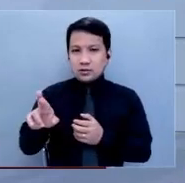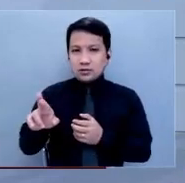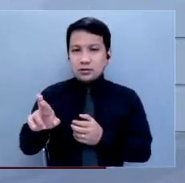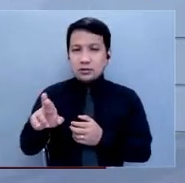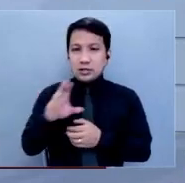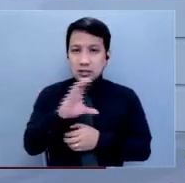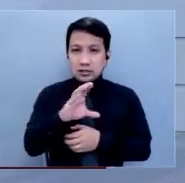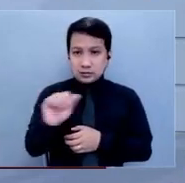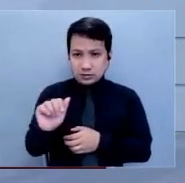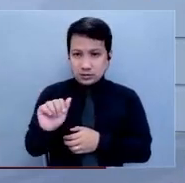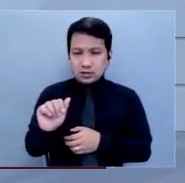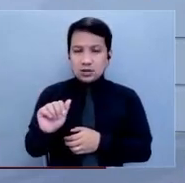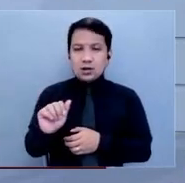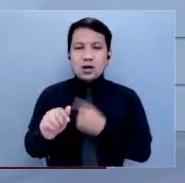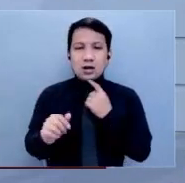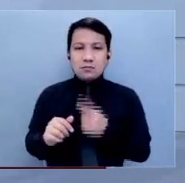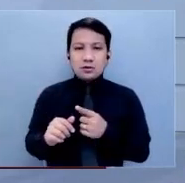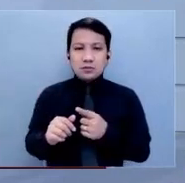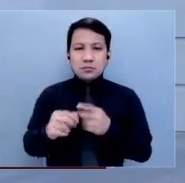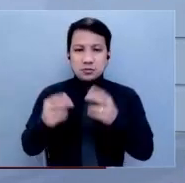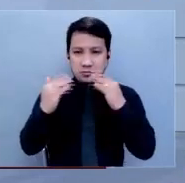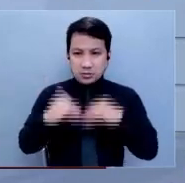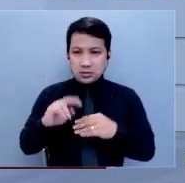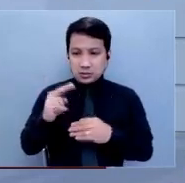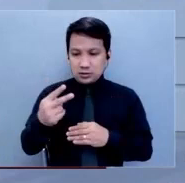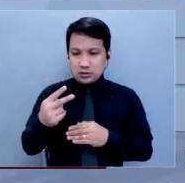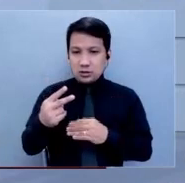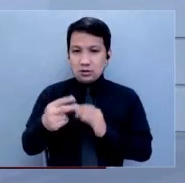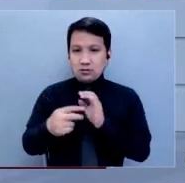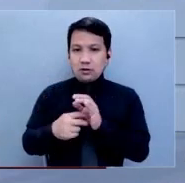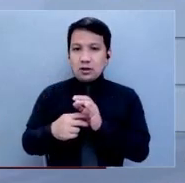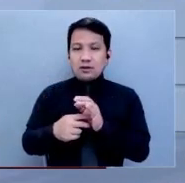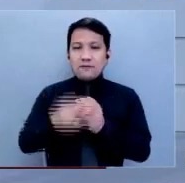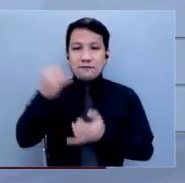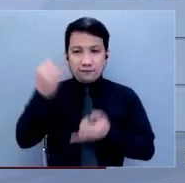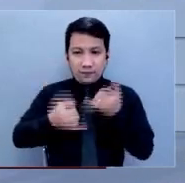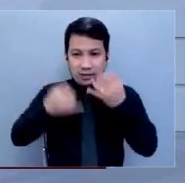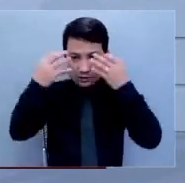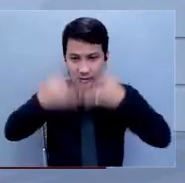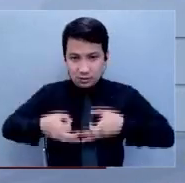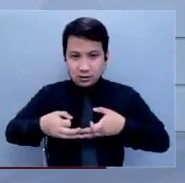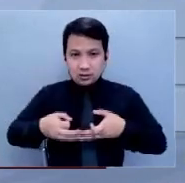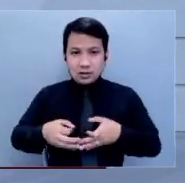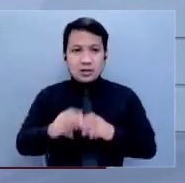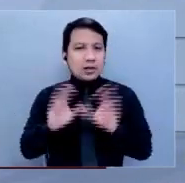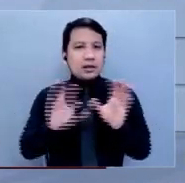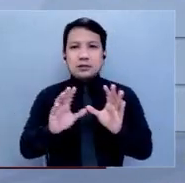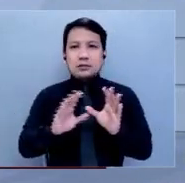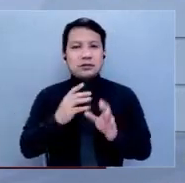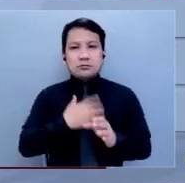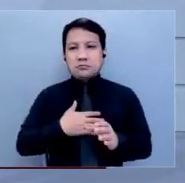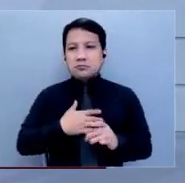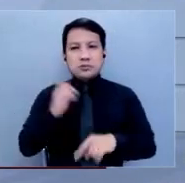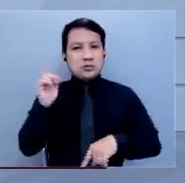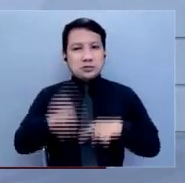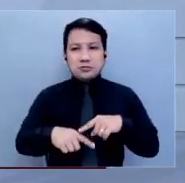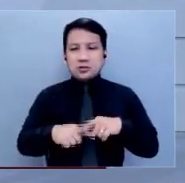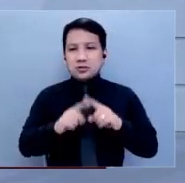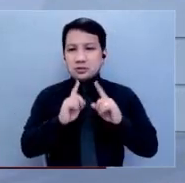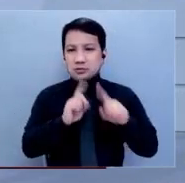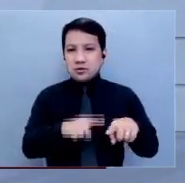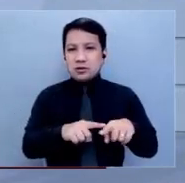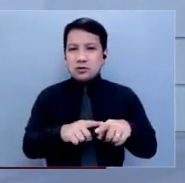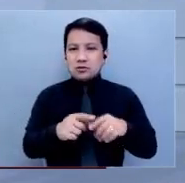Appeals. Ayon sa Second Division ng Korte Suprema, final and unappealable na po ang desisyon ng BIR dahil hindi naman